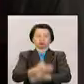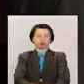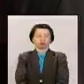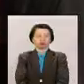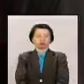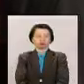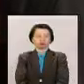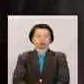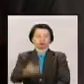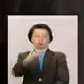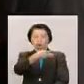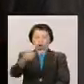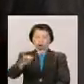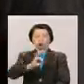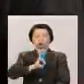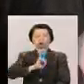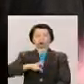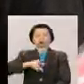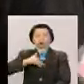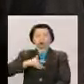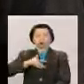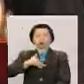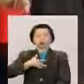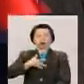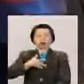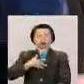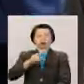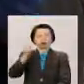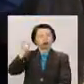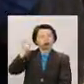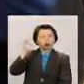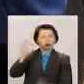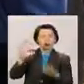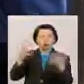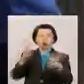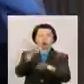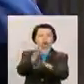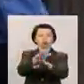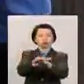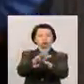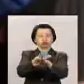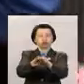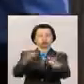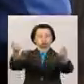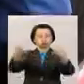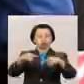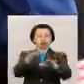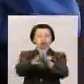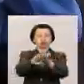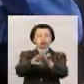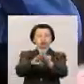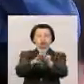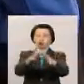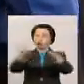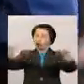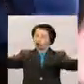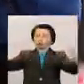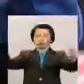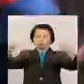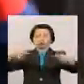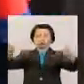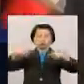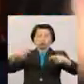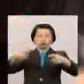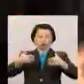Dan saya juga rasa agak hairan lihat begitu ramai datang. yang begitu ramai datang. Saya tahu mereka